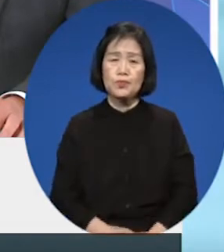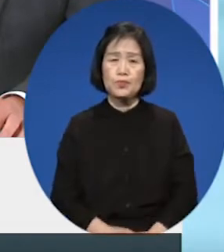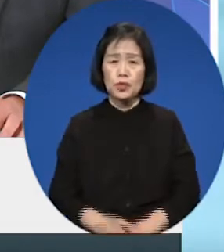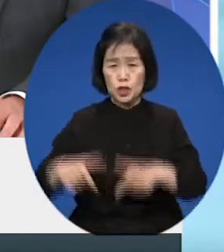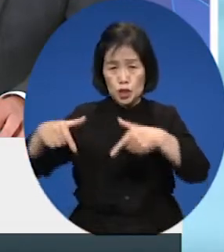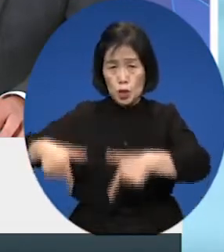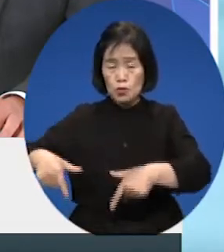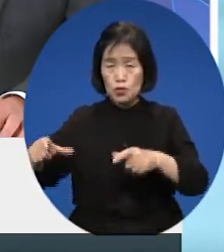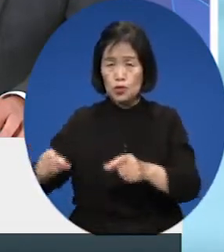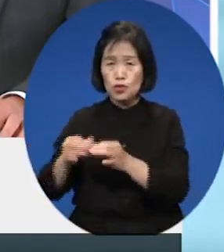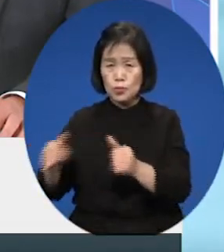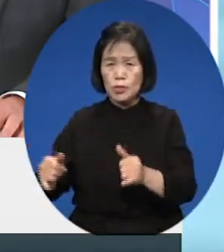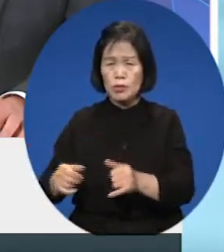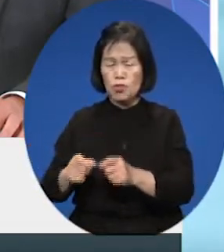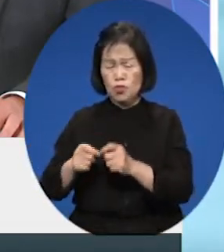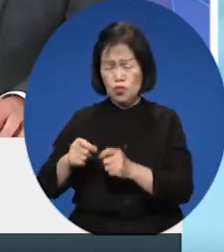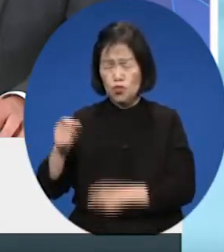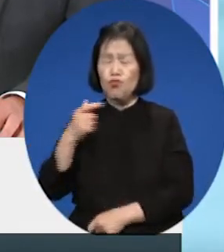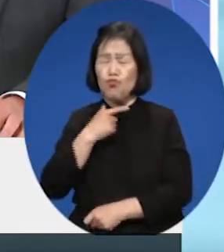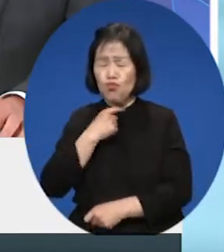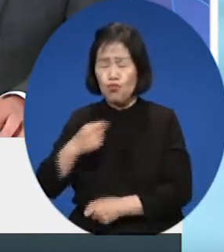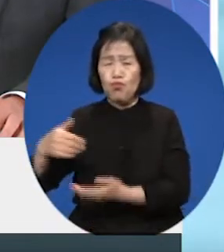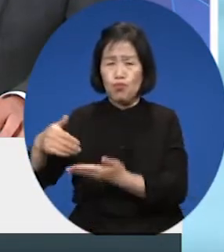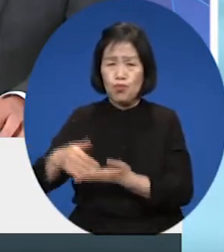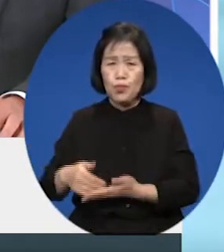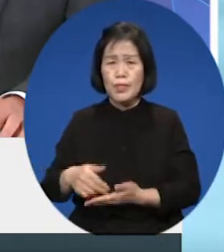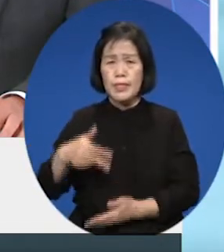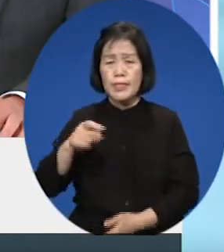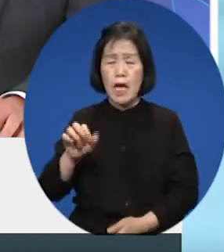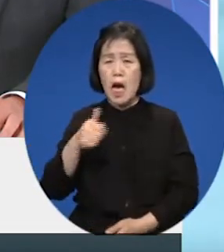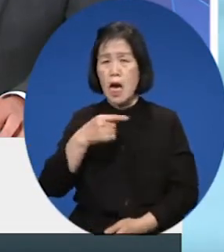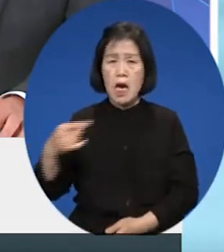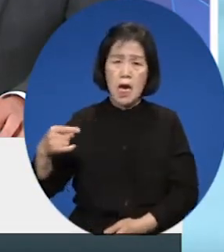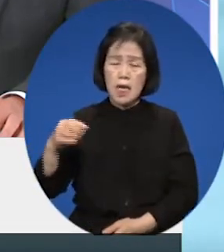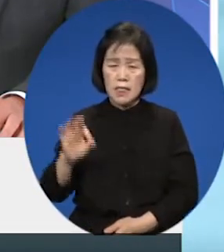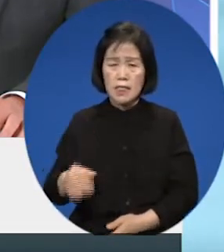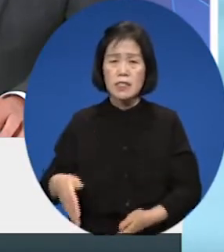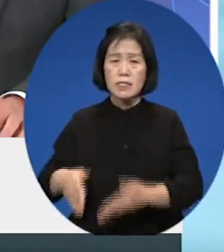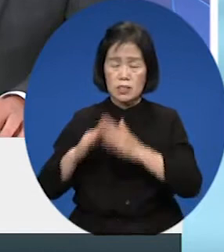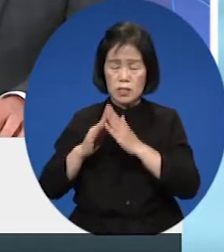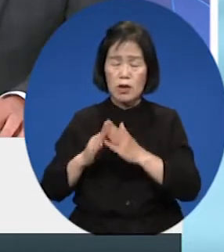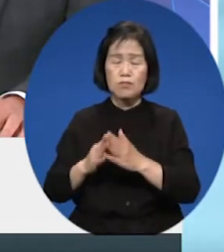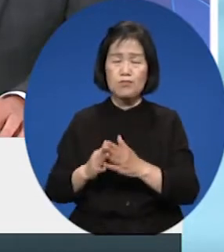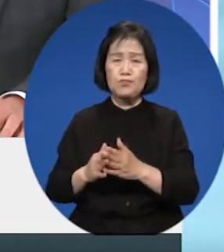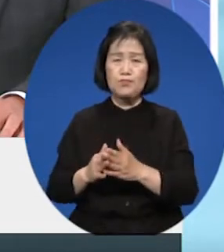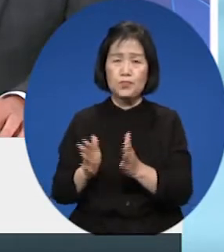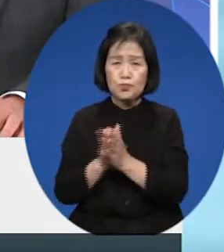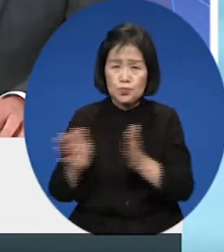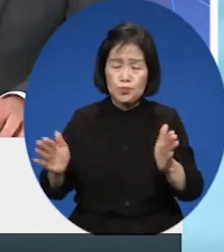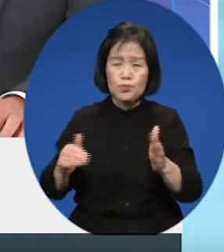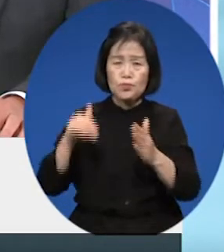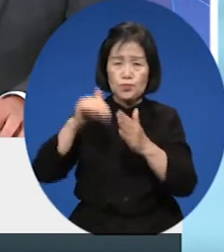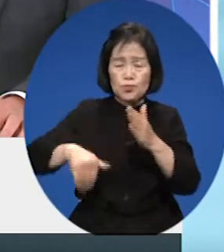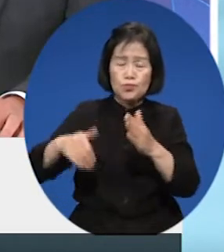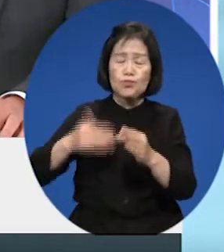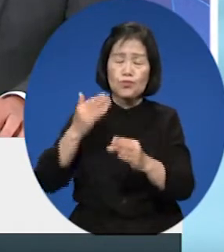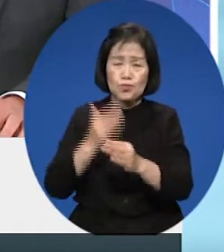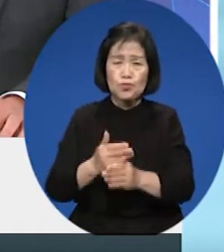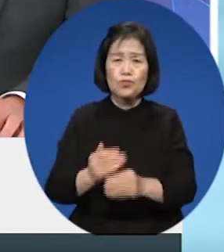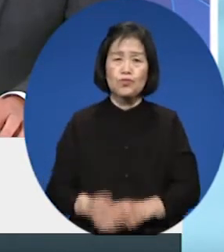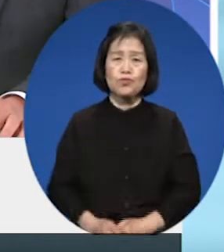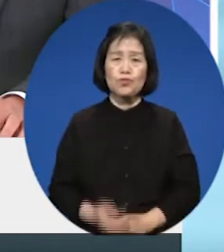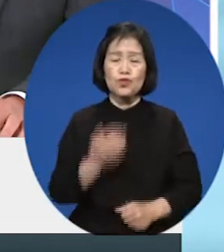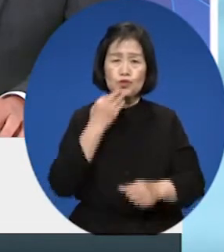권역 주민들의 오랜 숙원사업이었던 장은 강적 국지도 건설 4위 착공 해서 공세가 잘 진행 중에 있구요